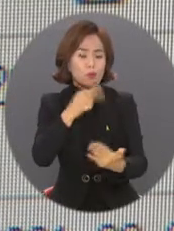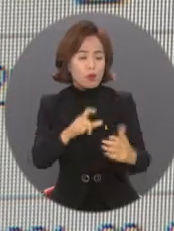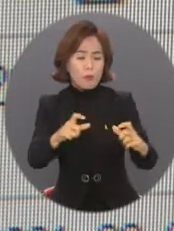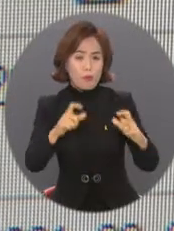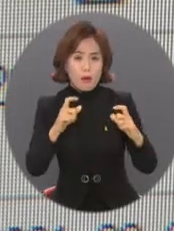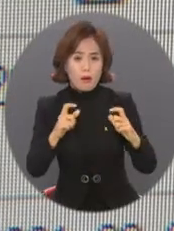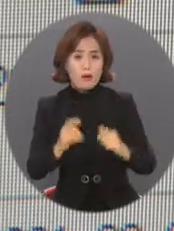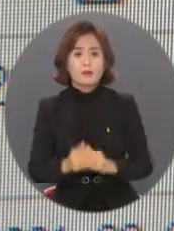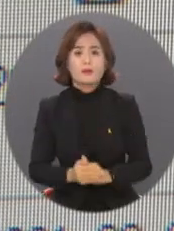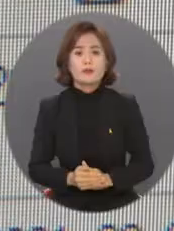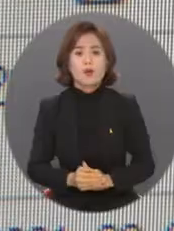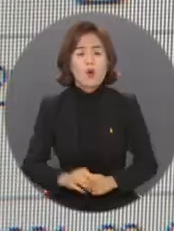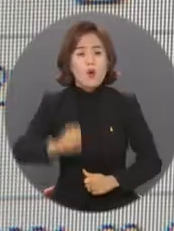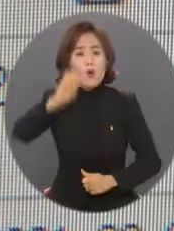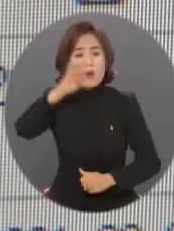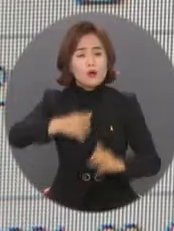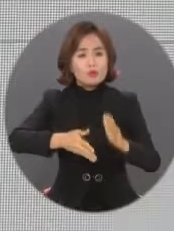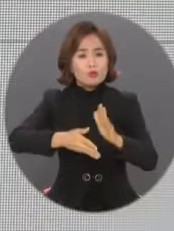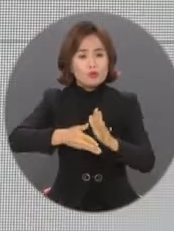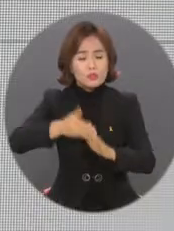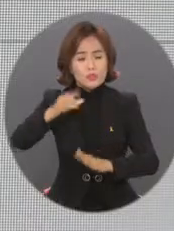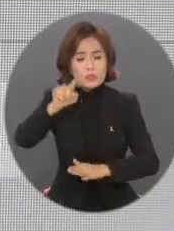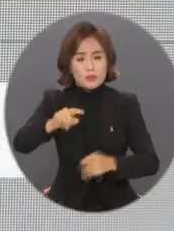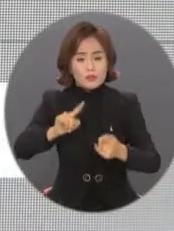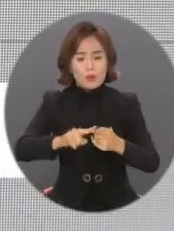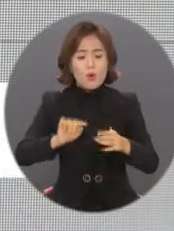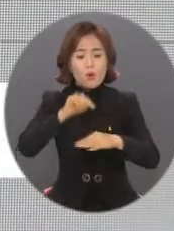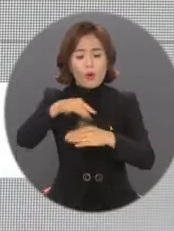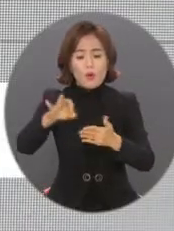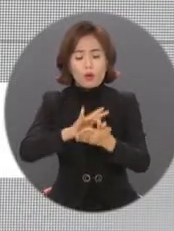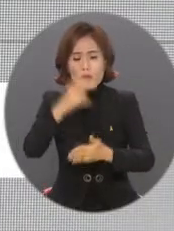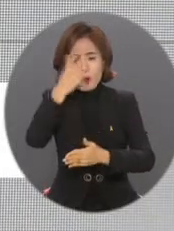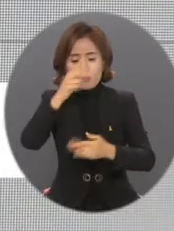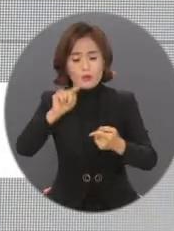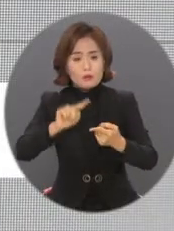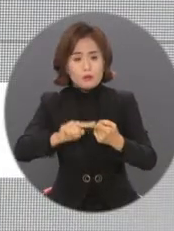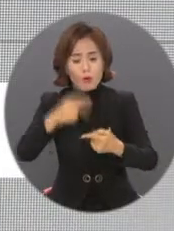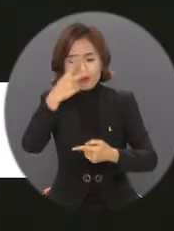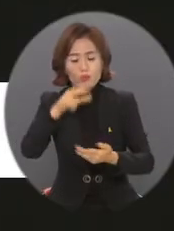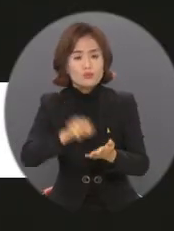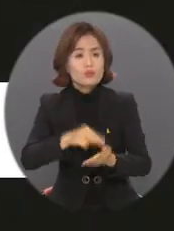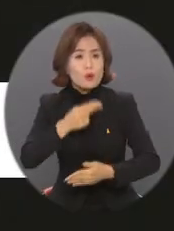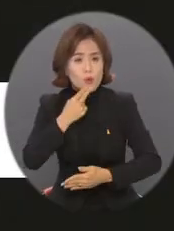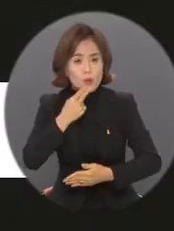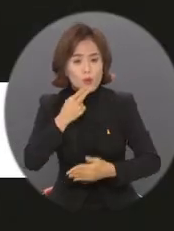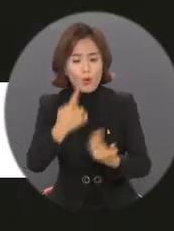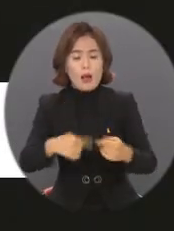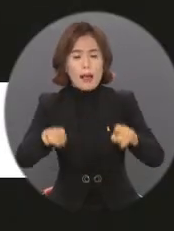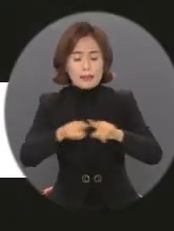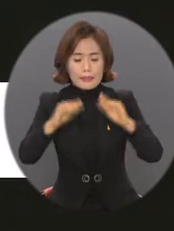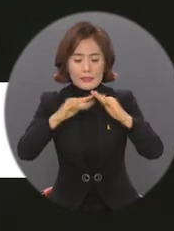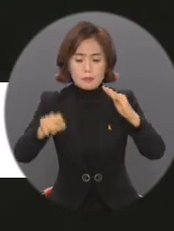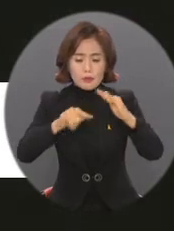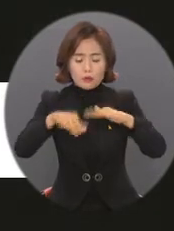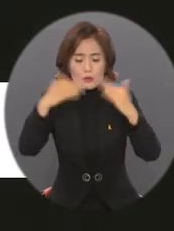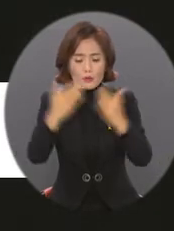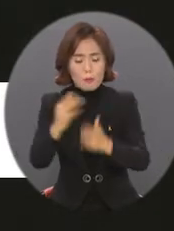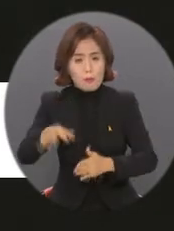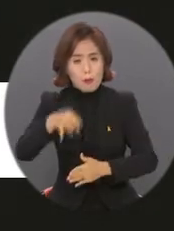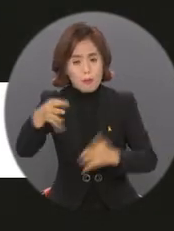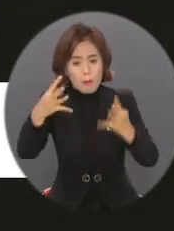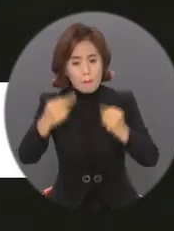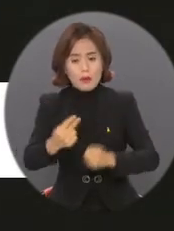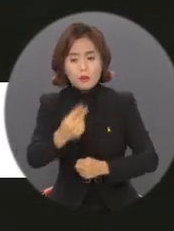받았습니다 광주 광산구는 외부 회계감사 에서 문제가 없고 공동주택 중 실제 납부액 보다